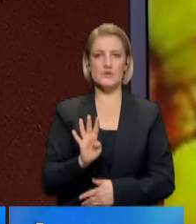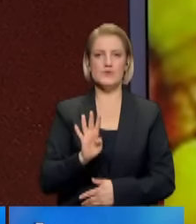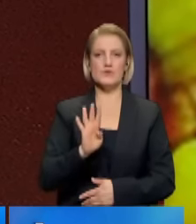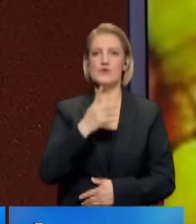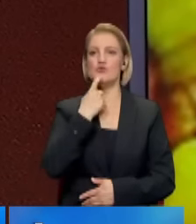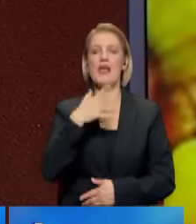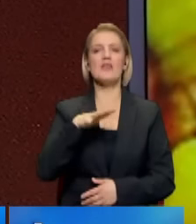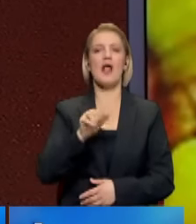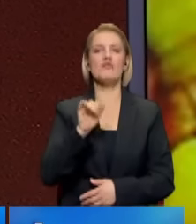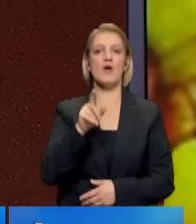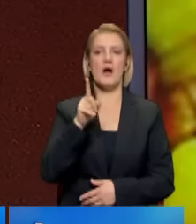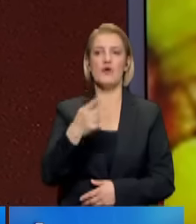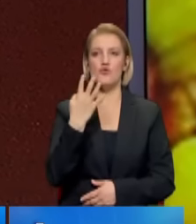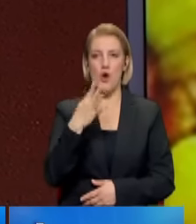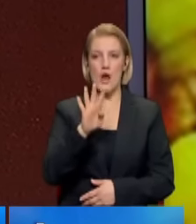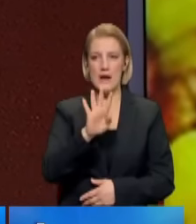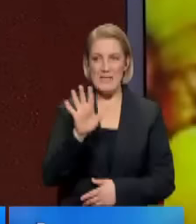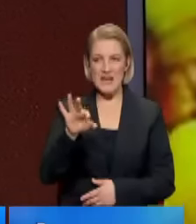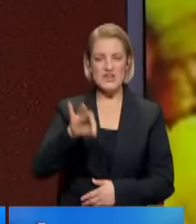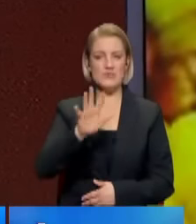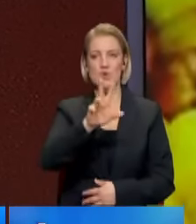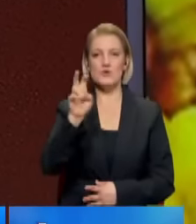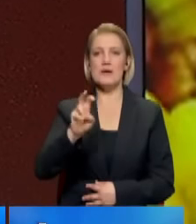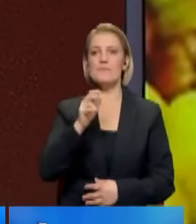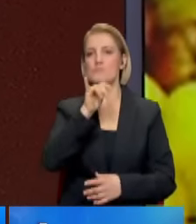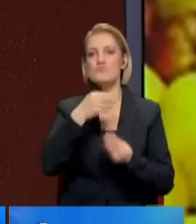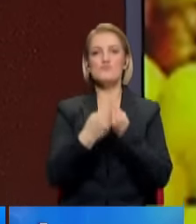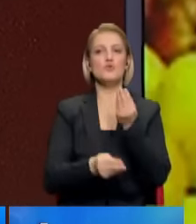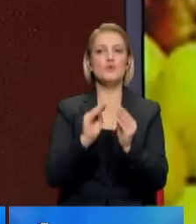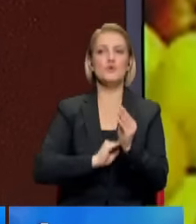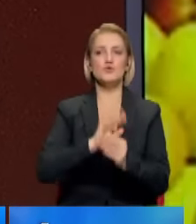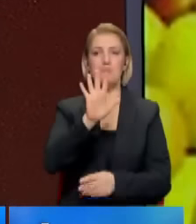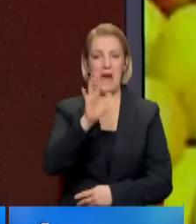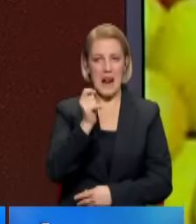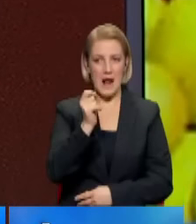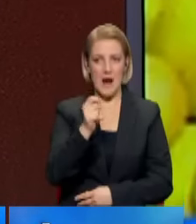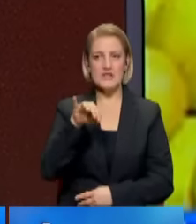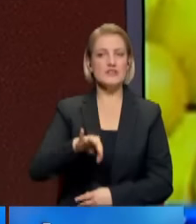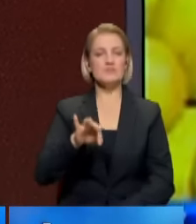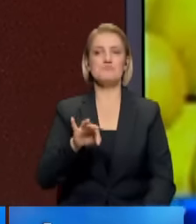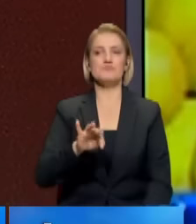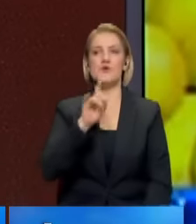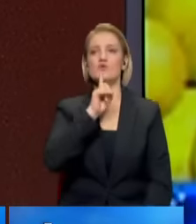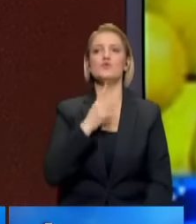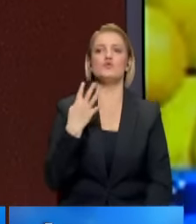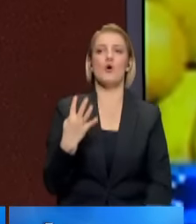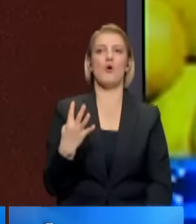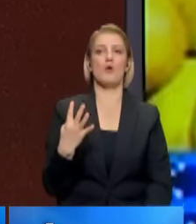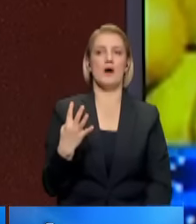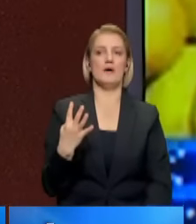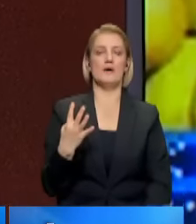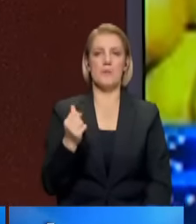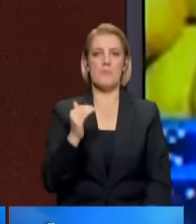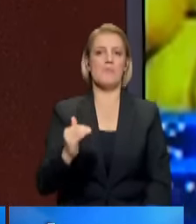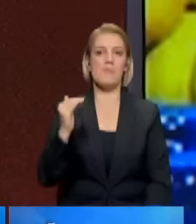4 lira 45 kuruştan 38 liraya yükselmiş. İthal muz 5 liraymış 2014 yılında. 10 yıl önce bugünlerde 104